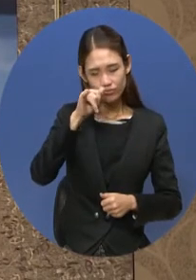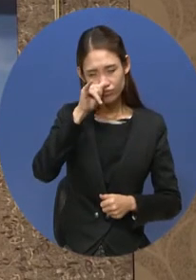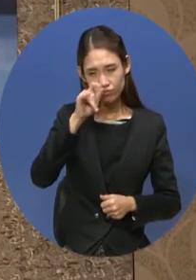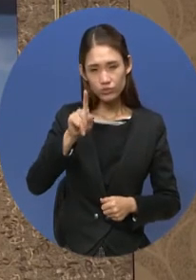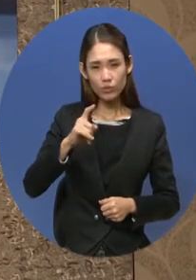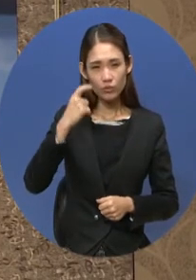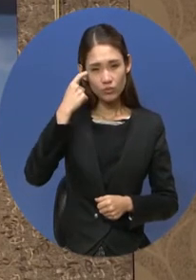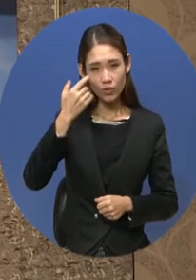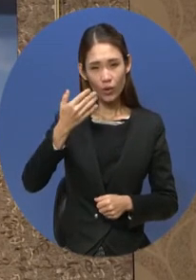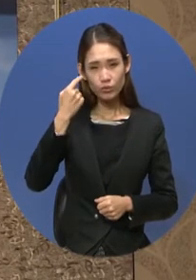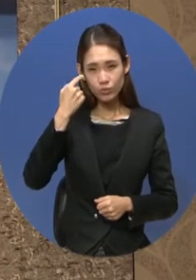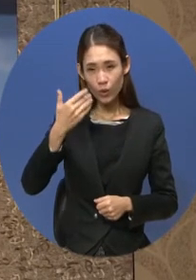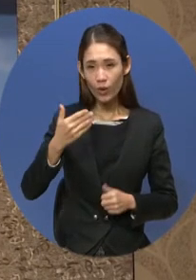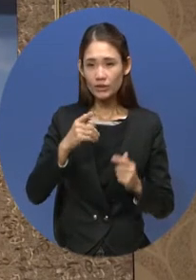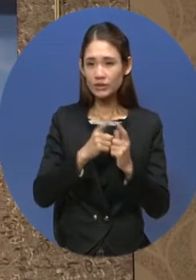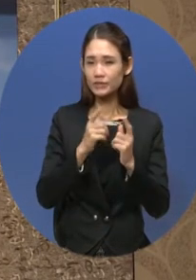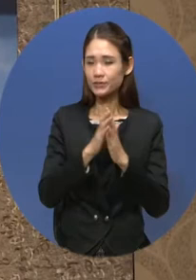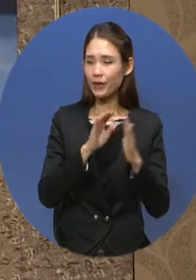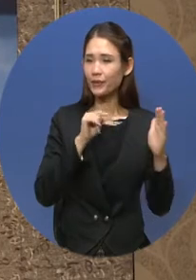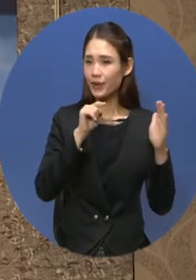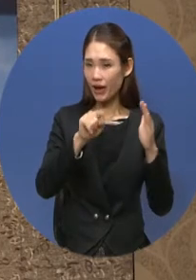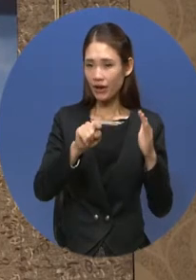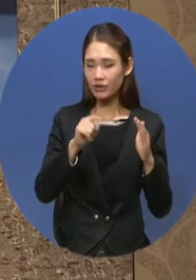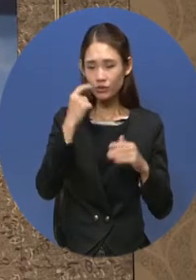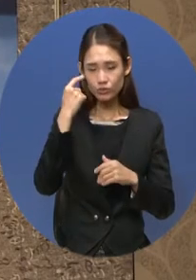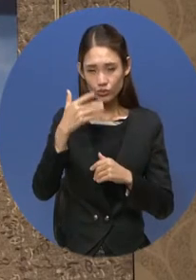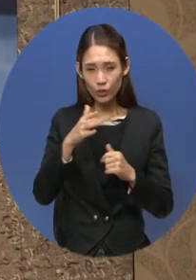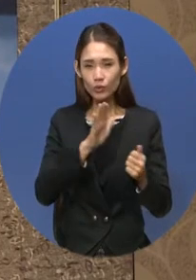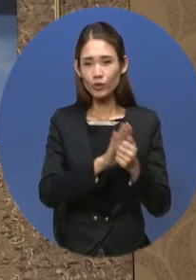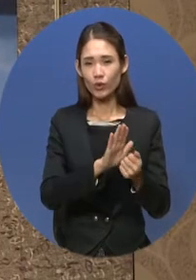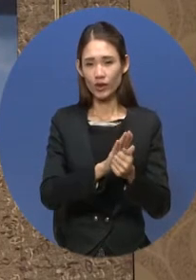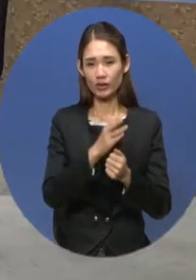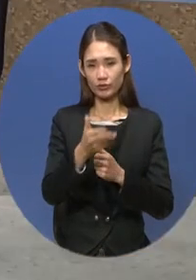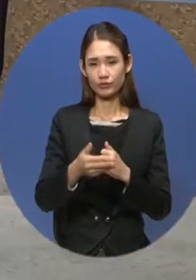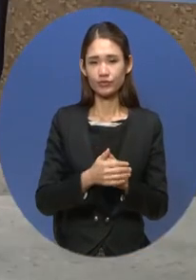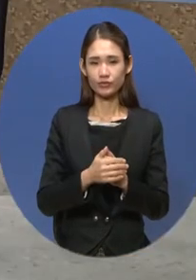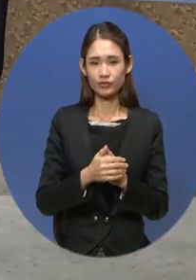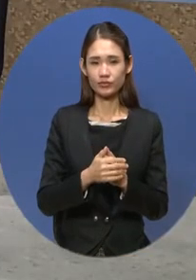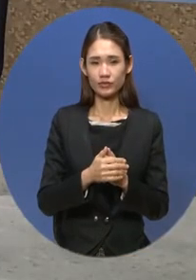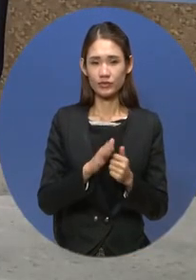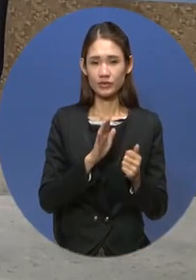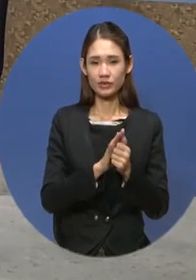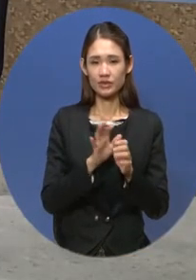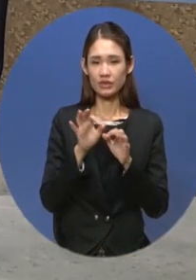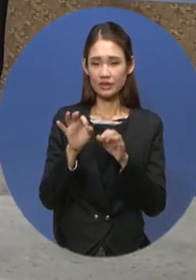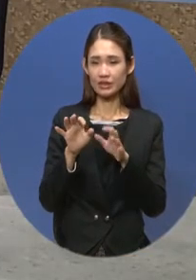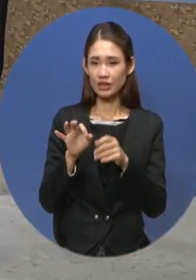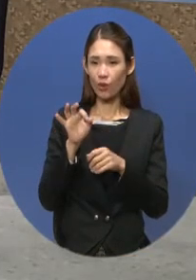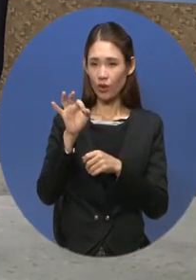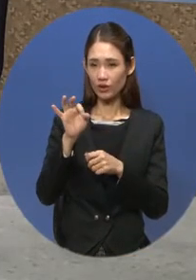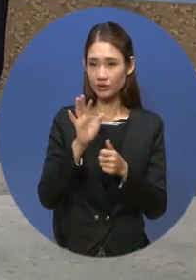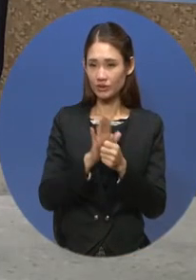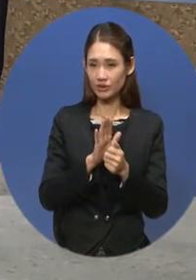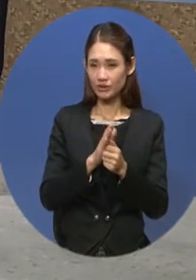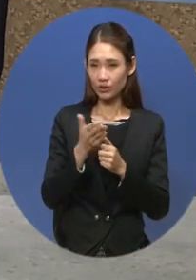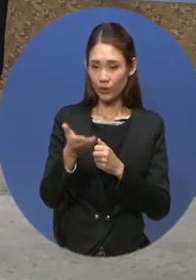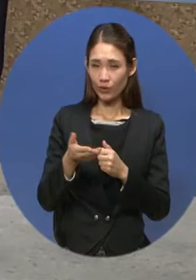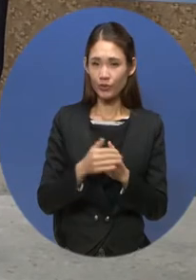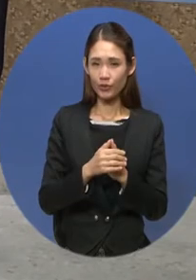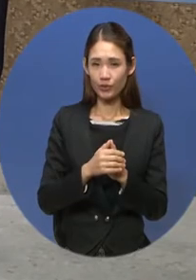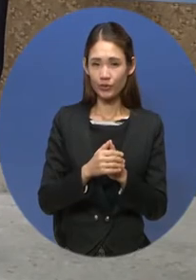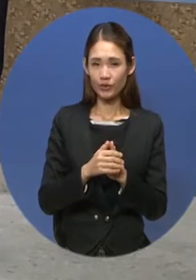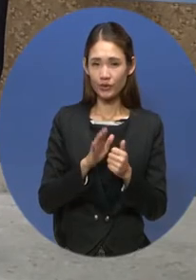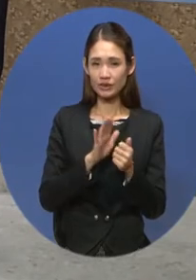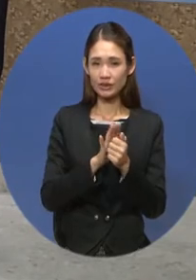이런 것들을 직접 현장에 가서 파악을 하고 네. 도움을 주고 있습니다. 그러니까 네. 지원금 형식으로 뭐 지원을 그렇죠. 하는 건가요?